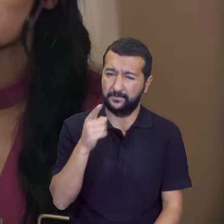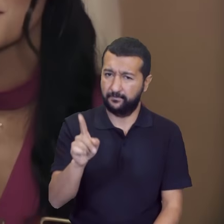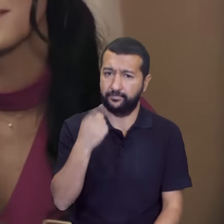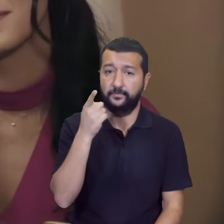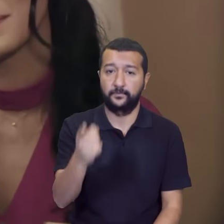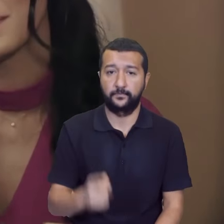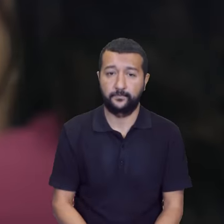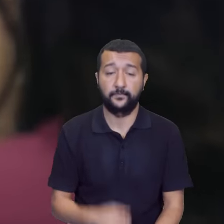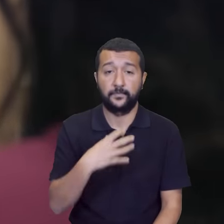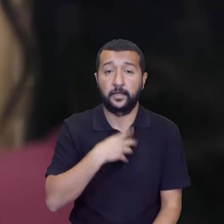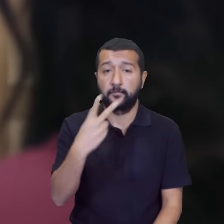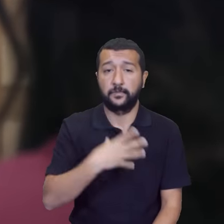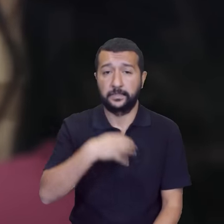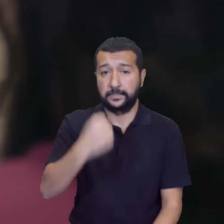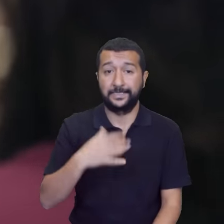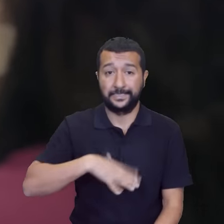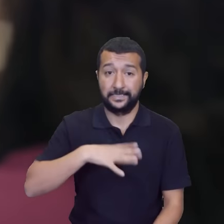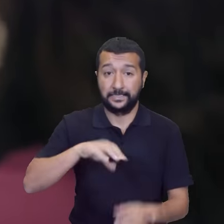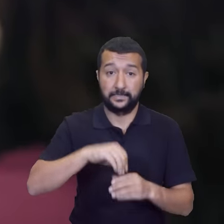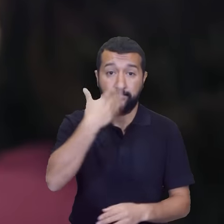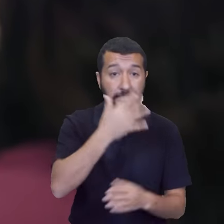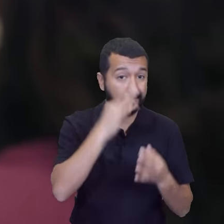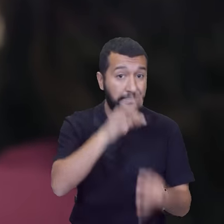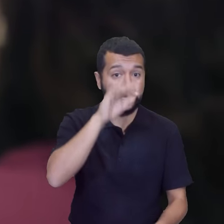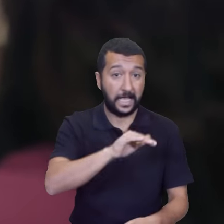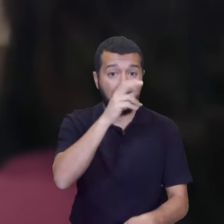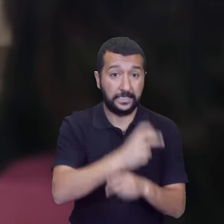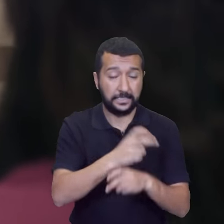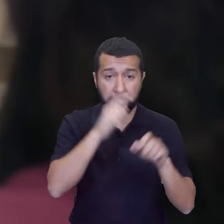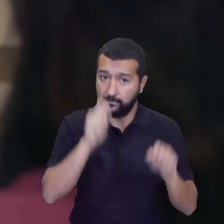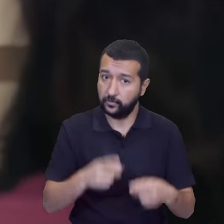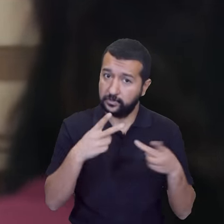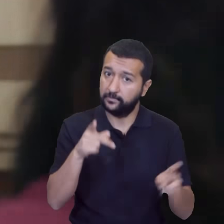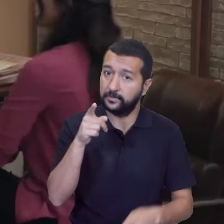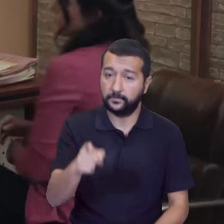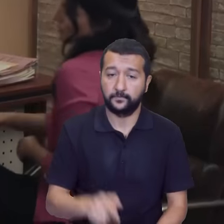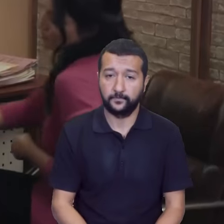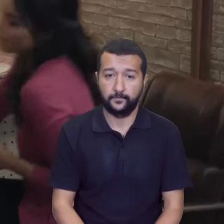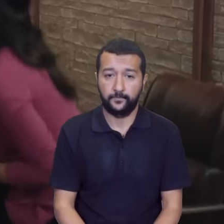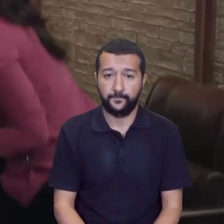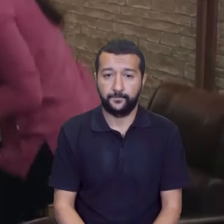ya. Kendi hırsların, isteklerin için başka bir insanın hayatını riske atmayı nasıl göze alabilirsin?